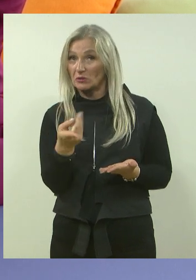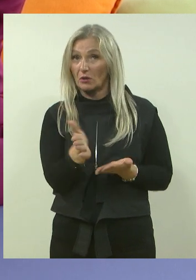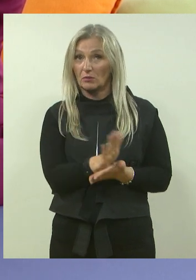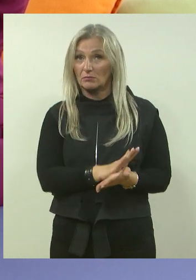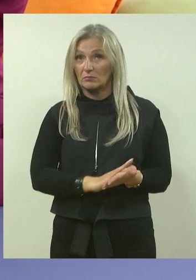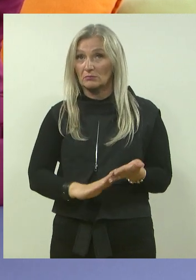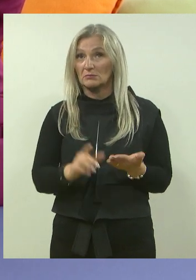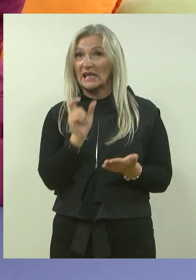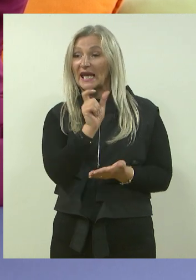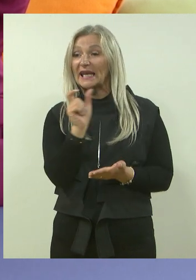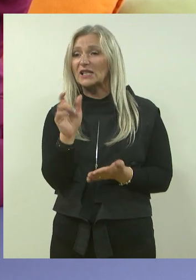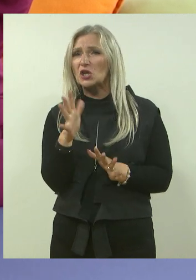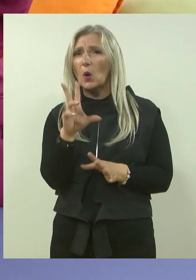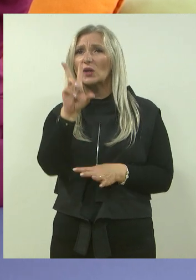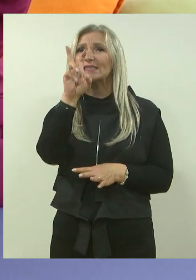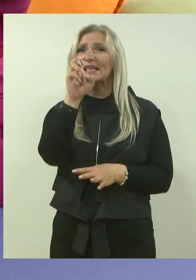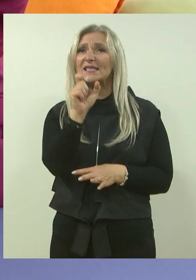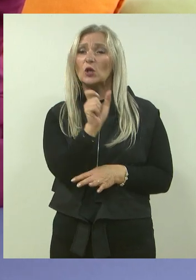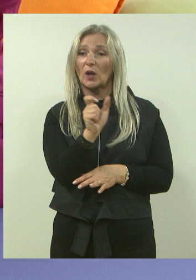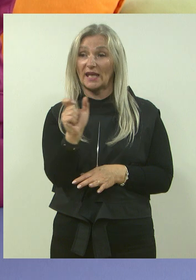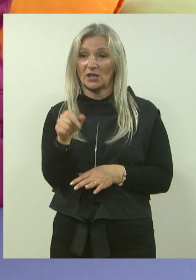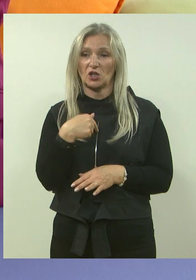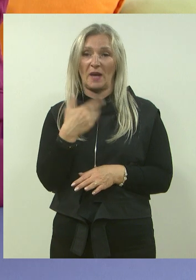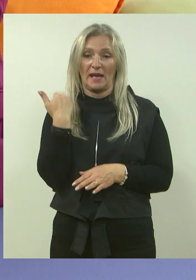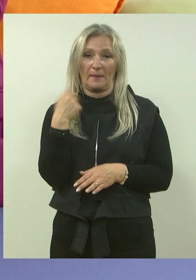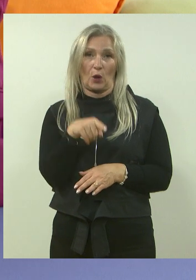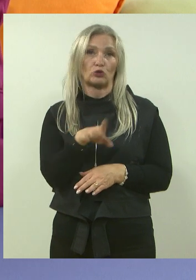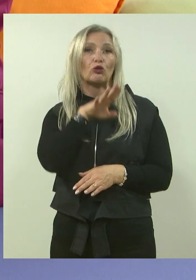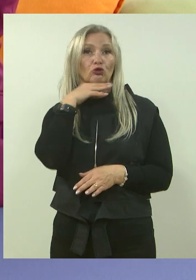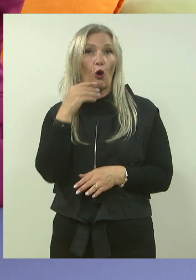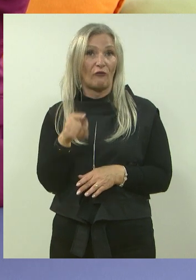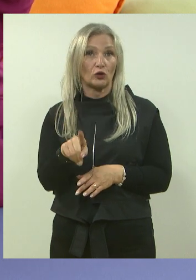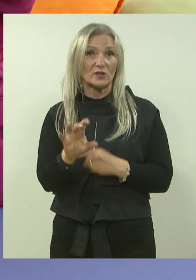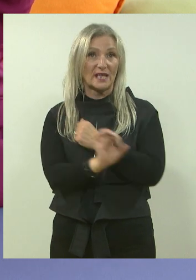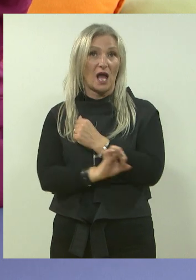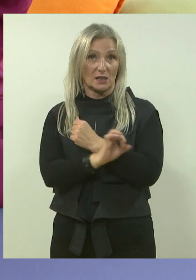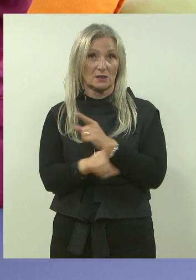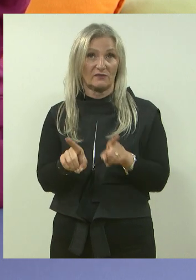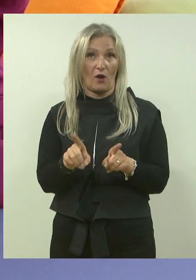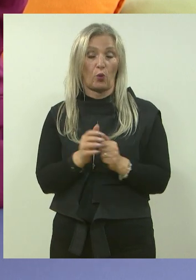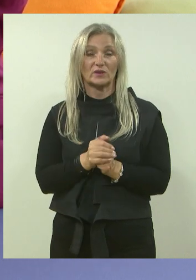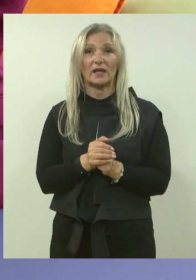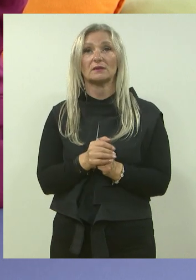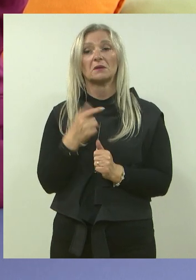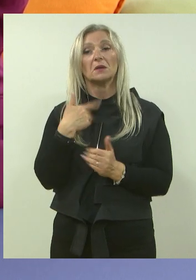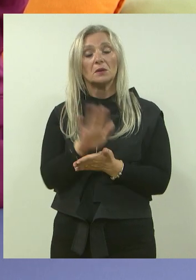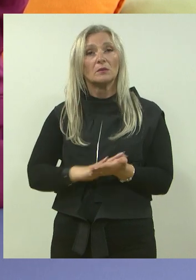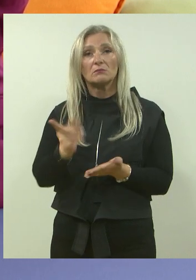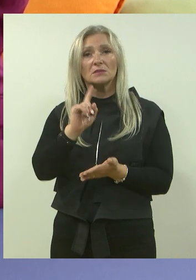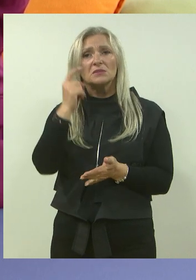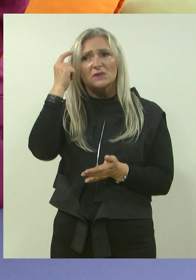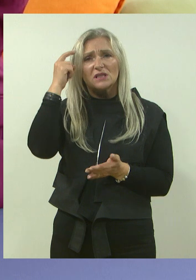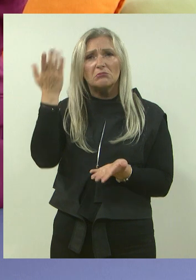nastao rječnik kod nekih 300-tinjak riječi jer je tada meni to bilo dovoljno kao studentici. I nisam ja u početku mislila